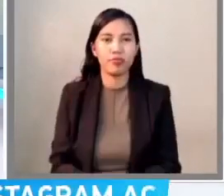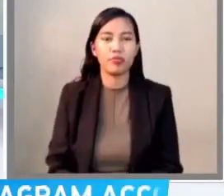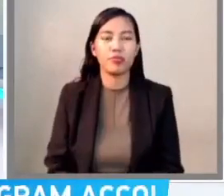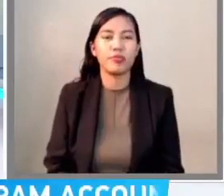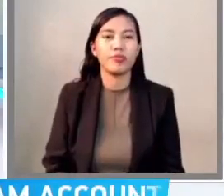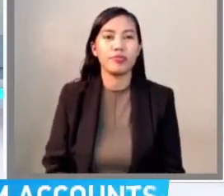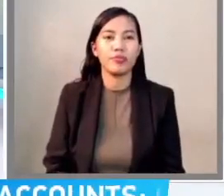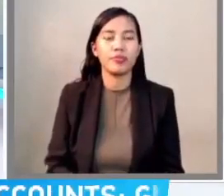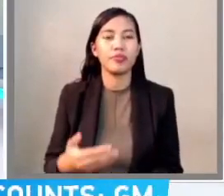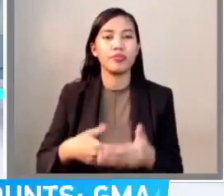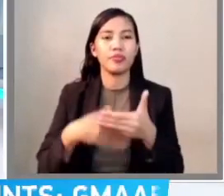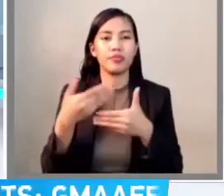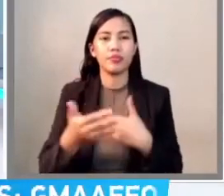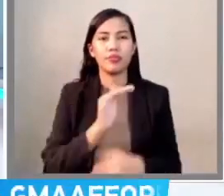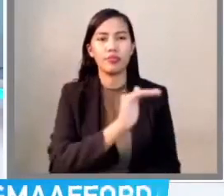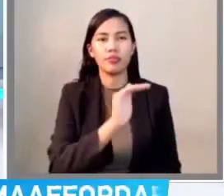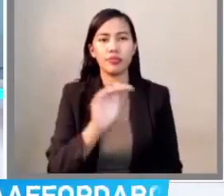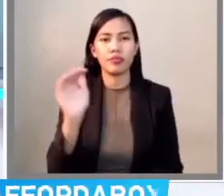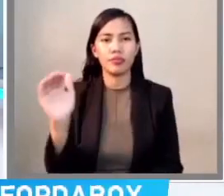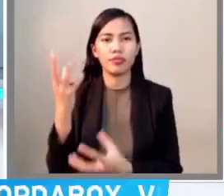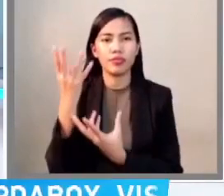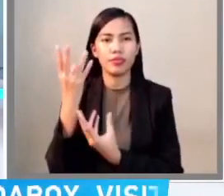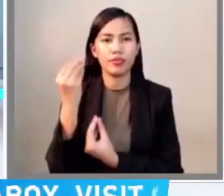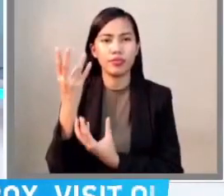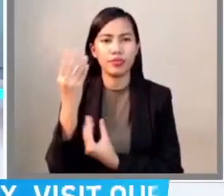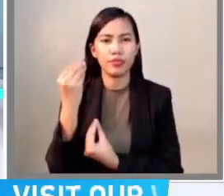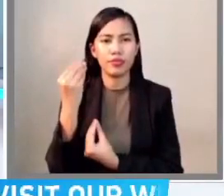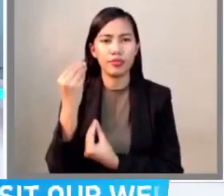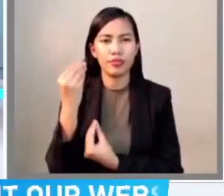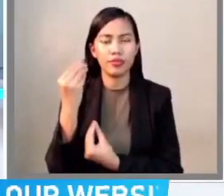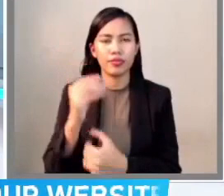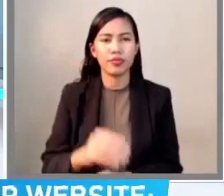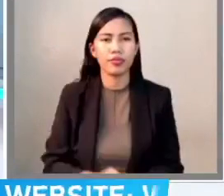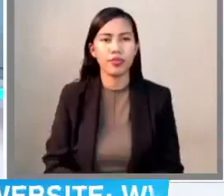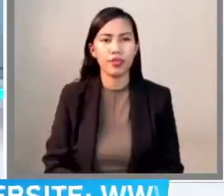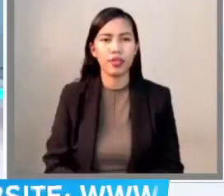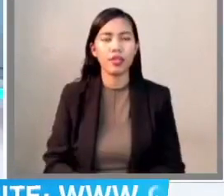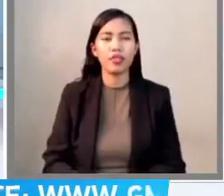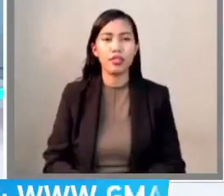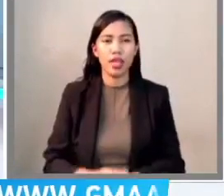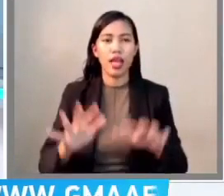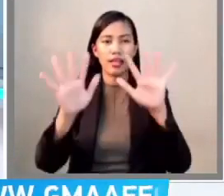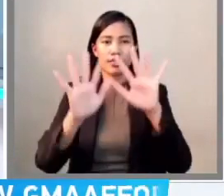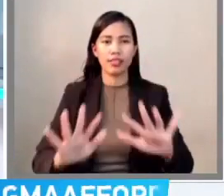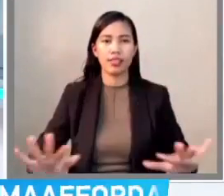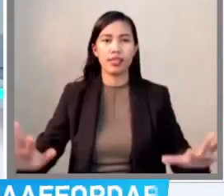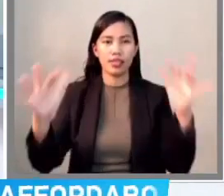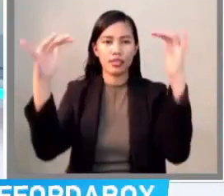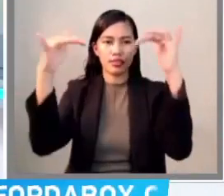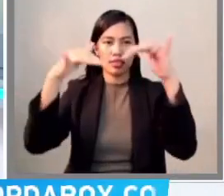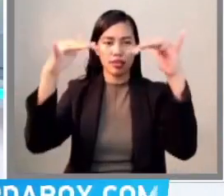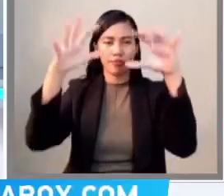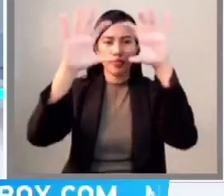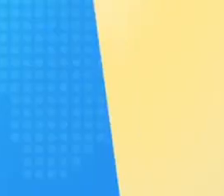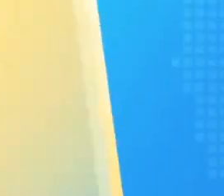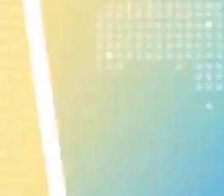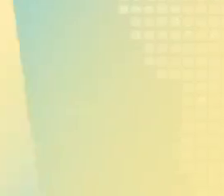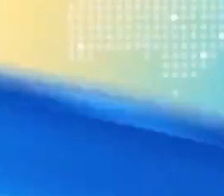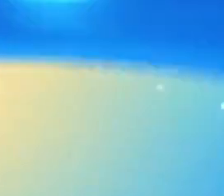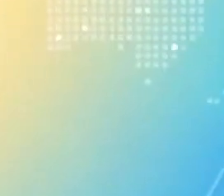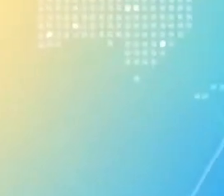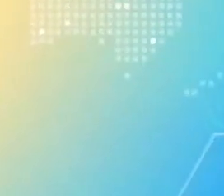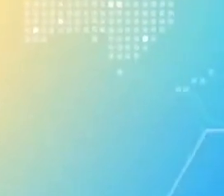Mga kapuso, update naman tayo sa ASEAN Summit sa Cambodia na dinaluhan ni Pangulong Marcos. May ulat on the spot, si Maris Umali.